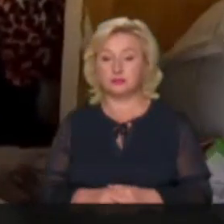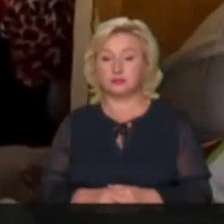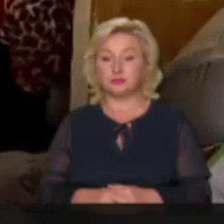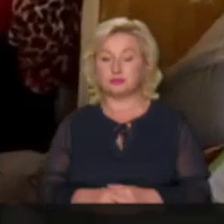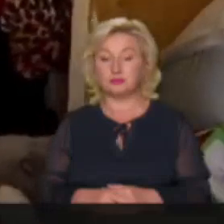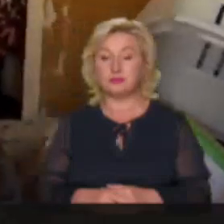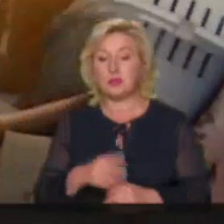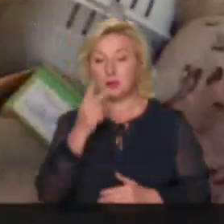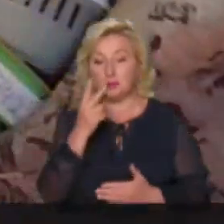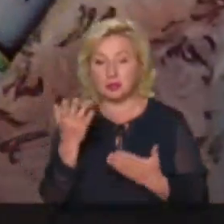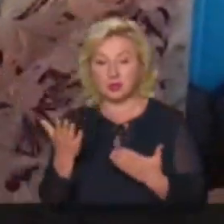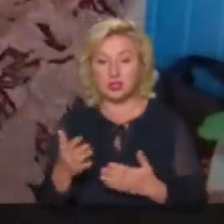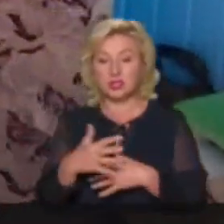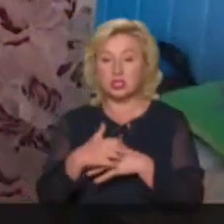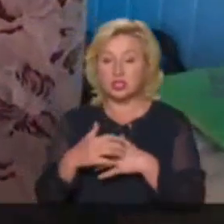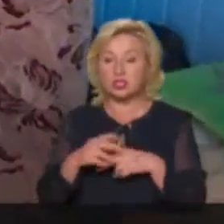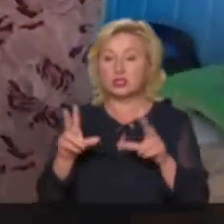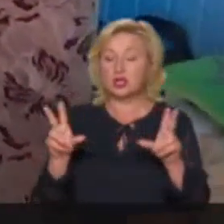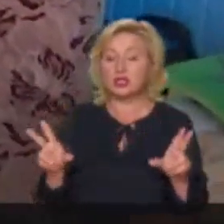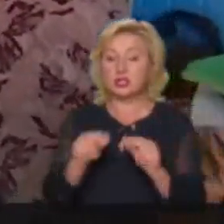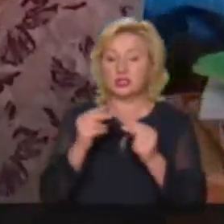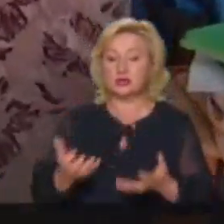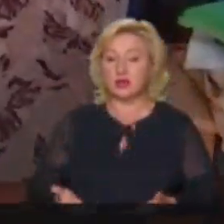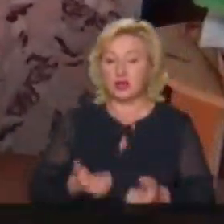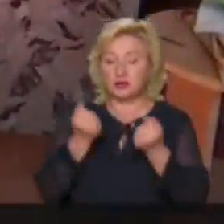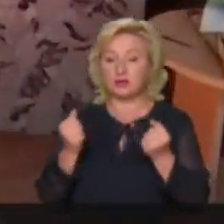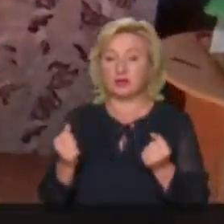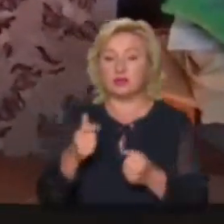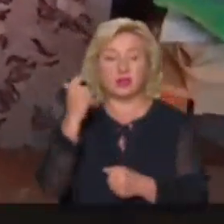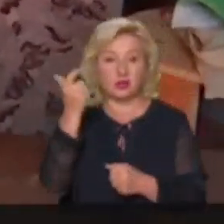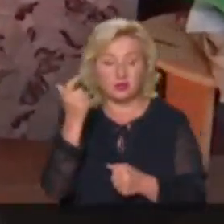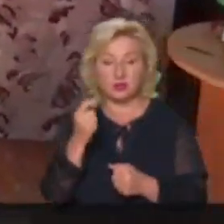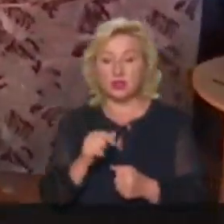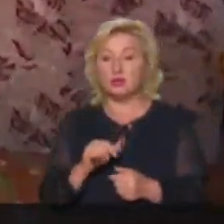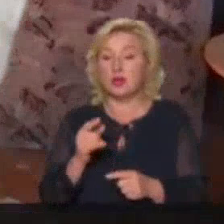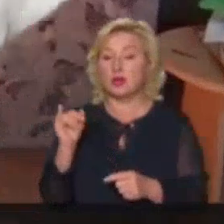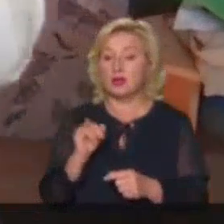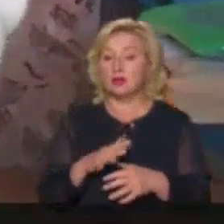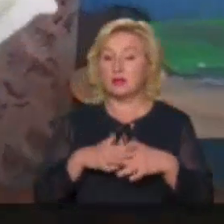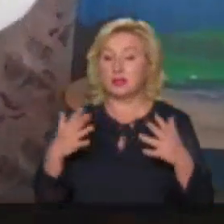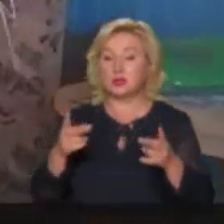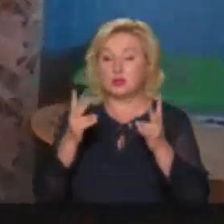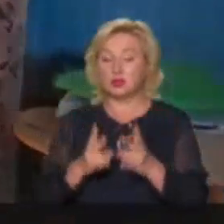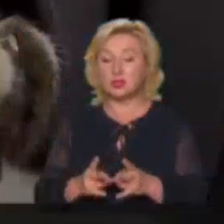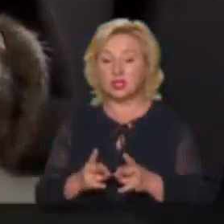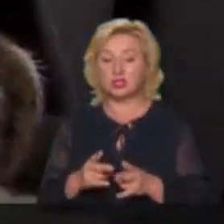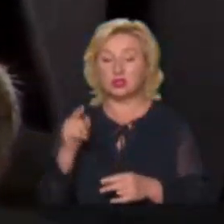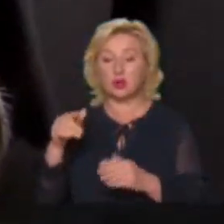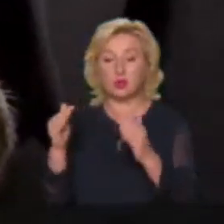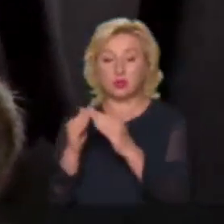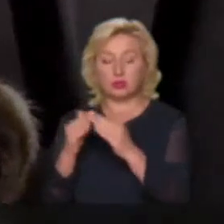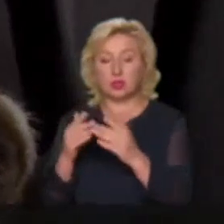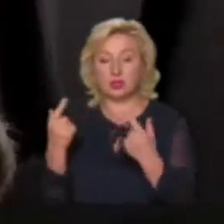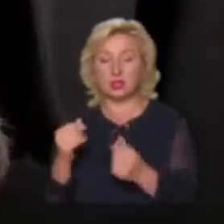Ну, як бачите, кішечка, на щастя, врятувалася разом з господарями, а найбільше постраждав якраз той будинок, який